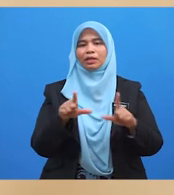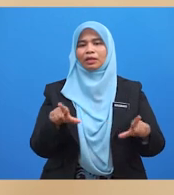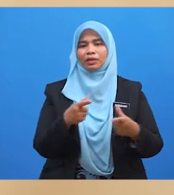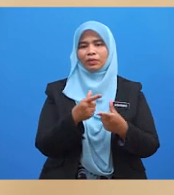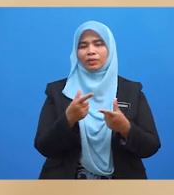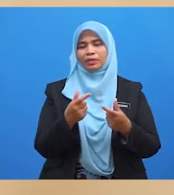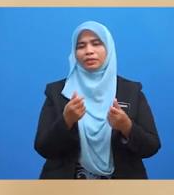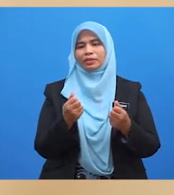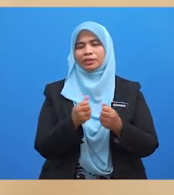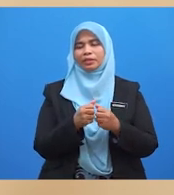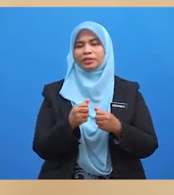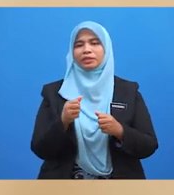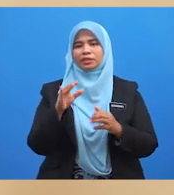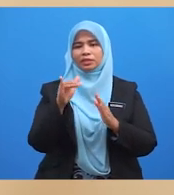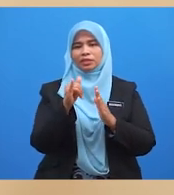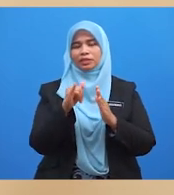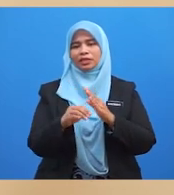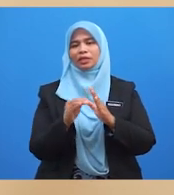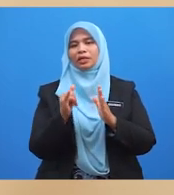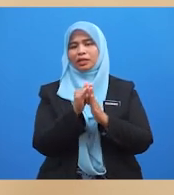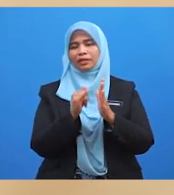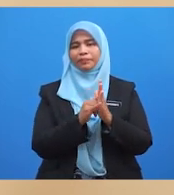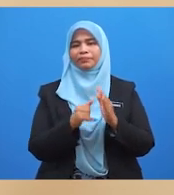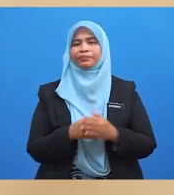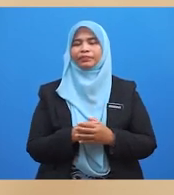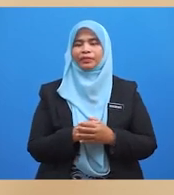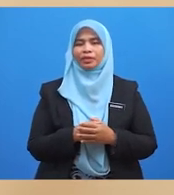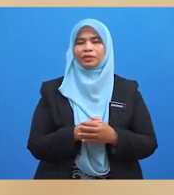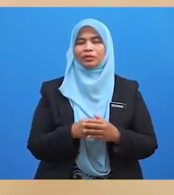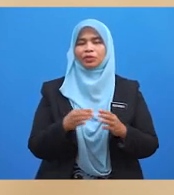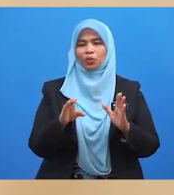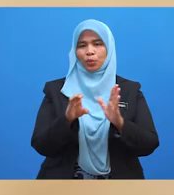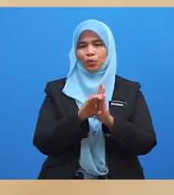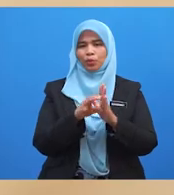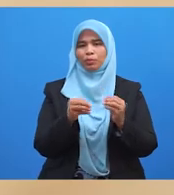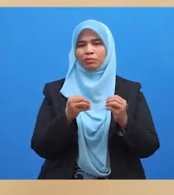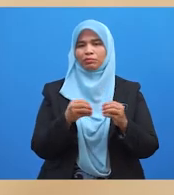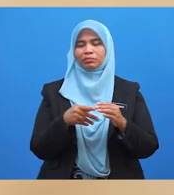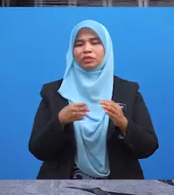seperti mengugut mencederakan dirinya sendiri atau orang lain.